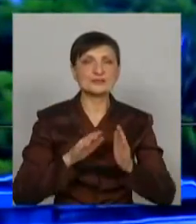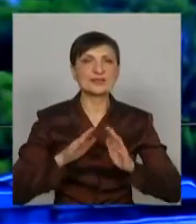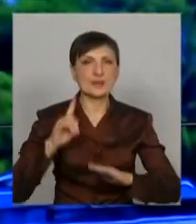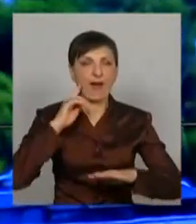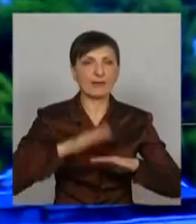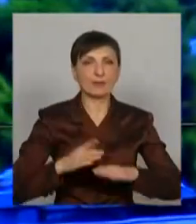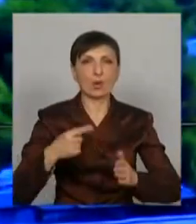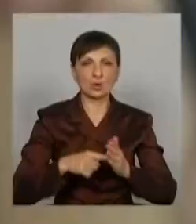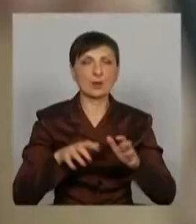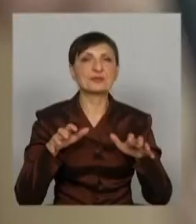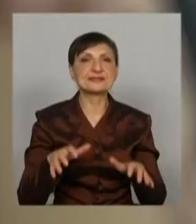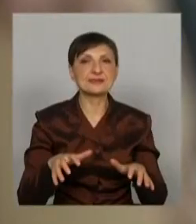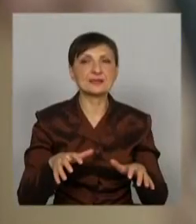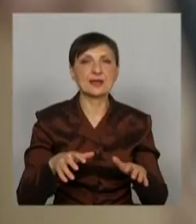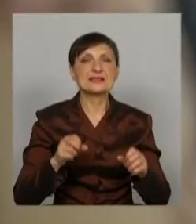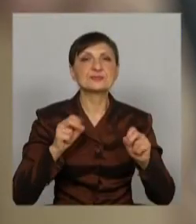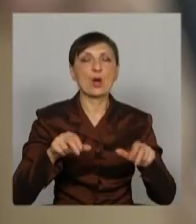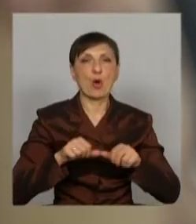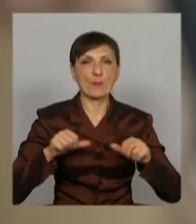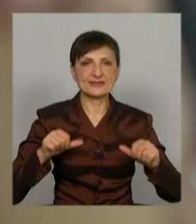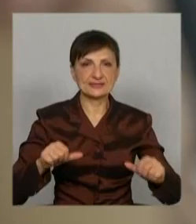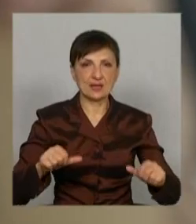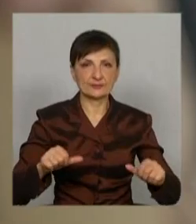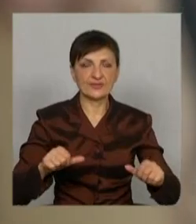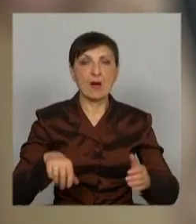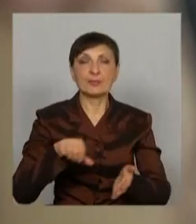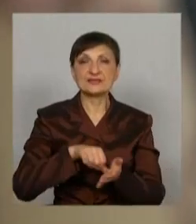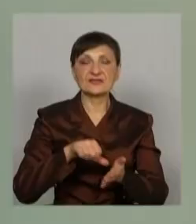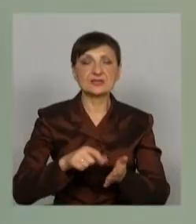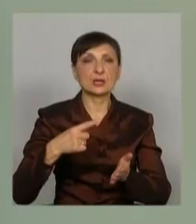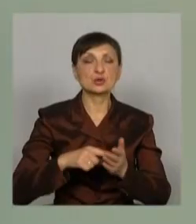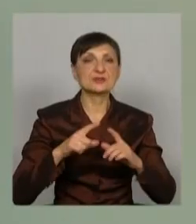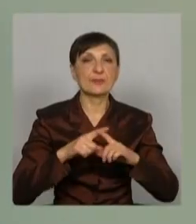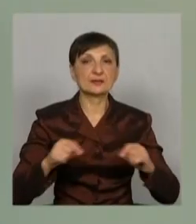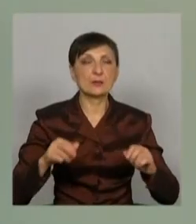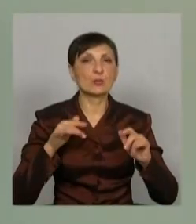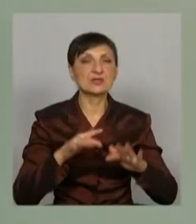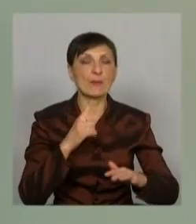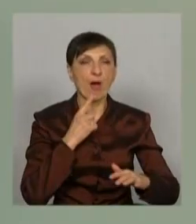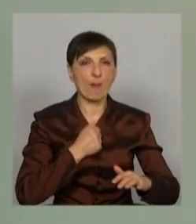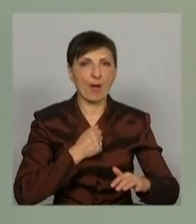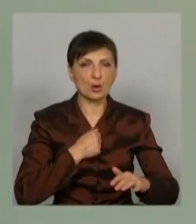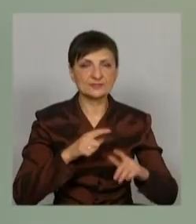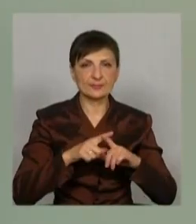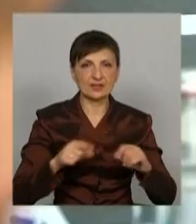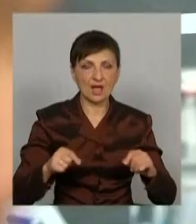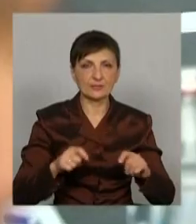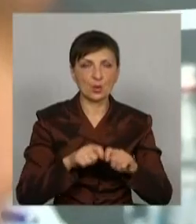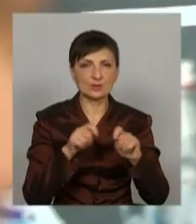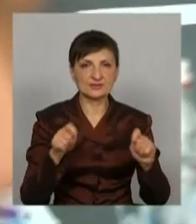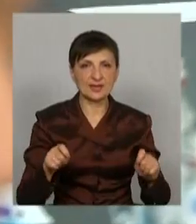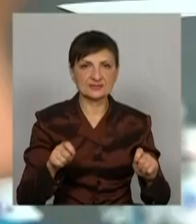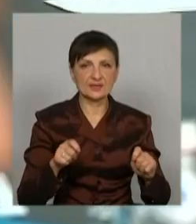города председателя призывной комиссии оскара омри на представителей городского департамента по делам обороны департамента организационно